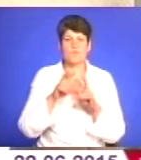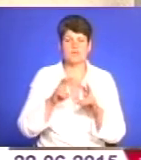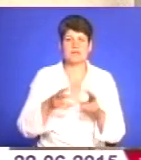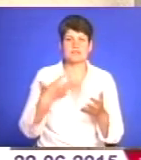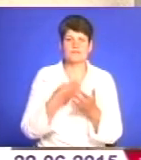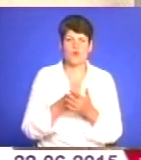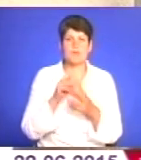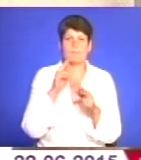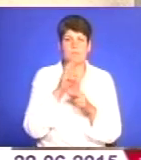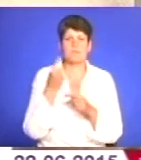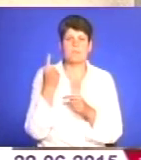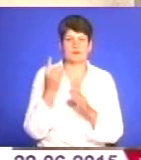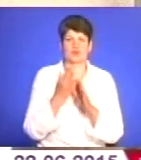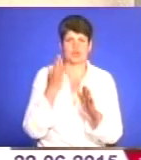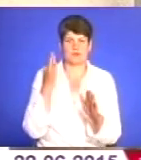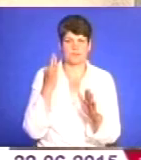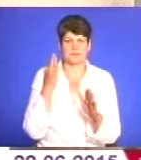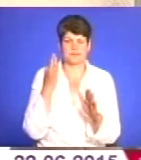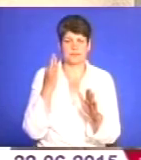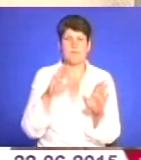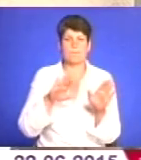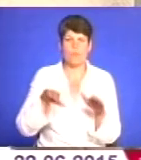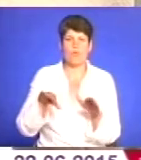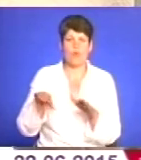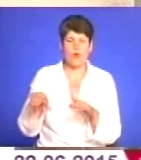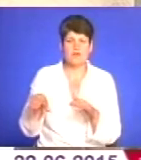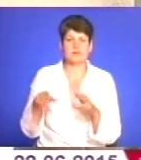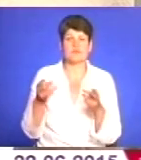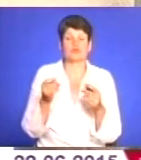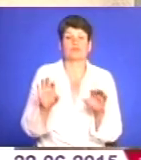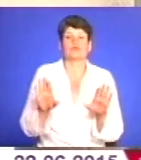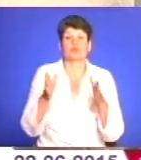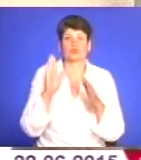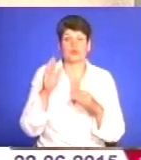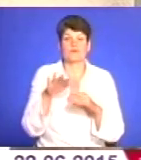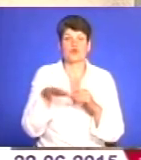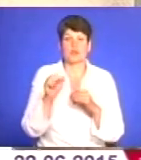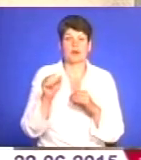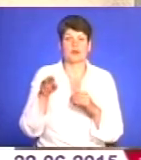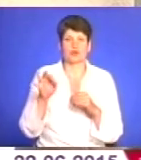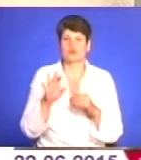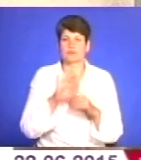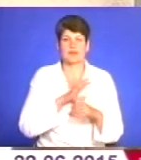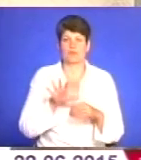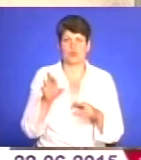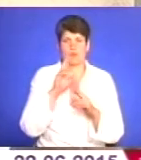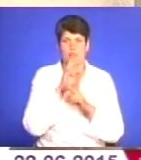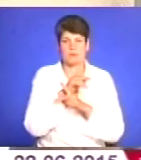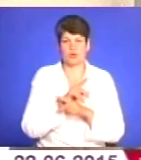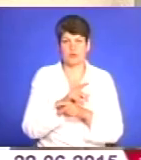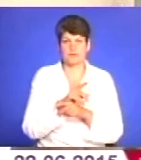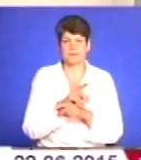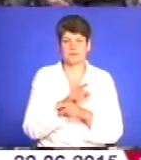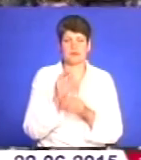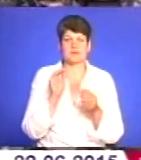помилки, в першу чергу, для того, щоб потім, якщо їм доведеться бути в зоні АТО, щоб вони вже не допускали помилок. Там не будуть